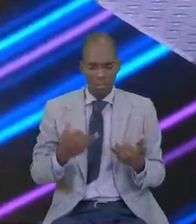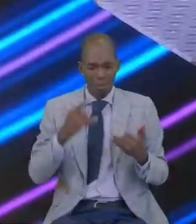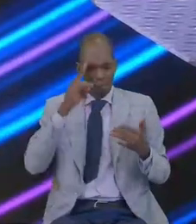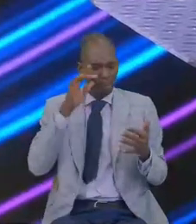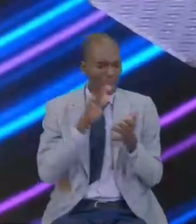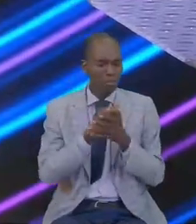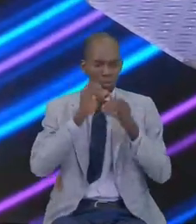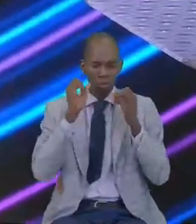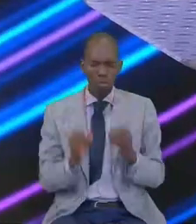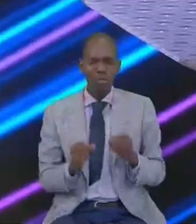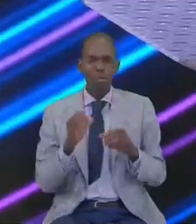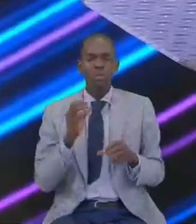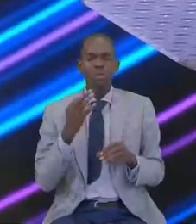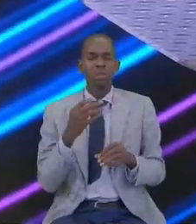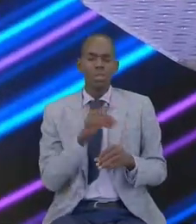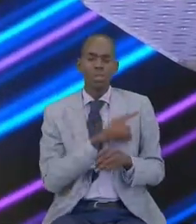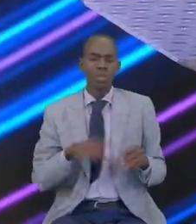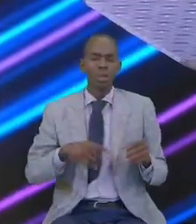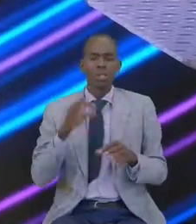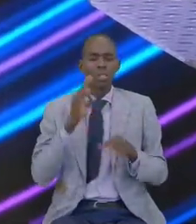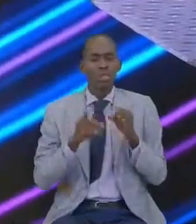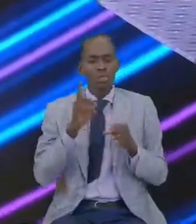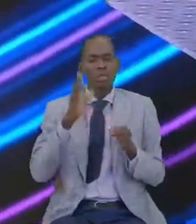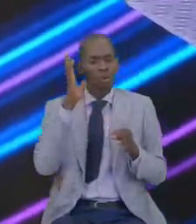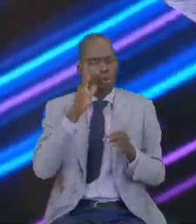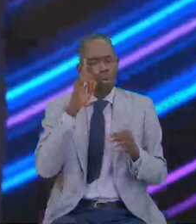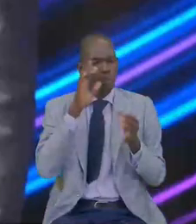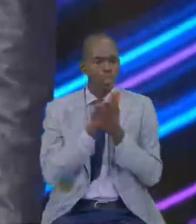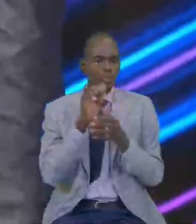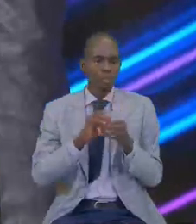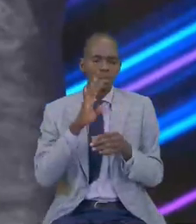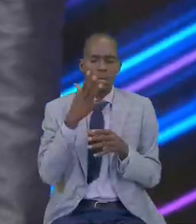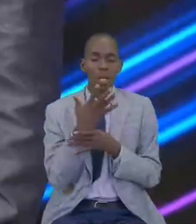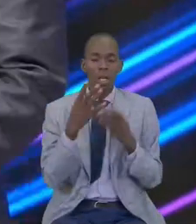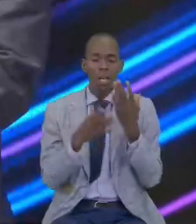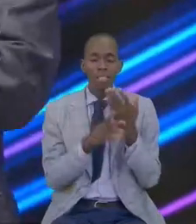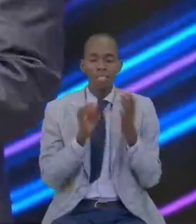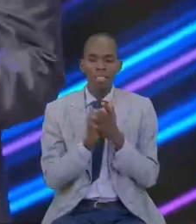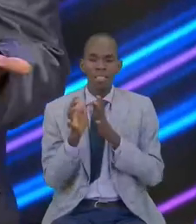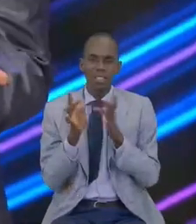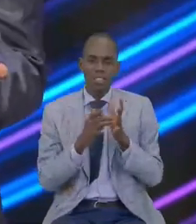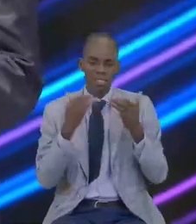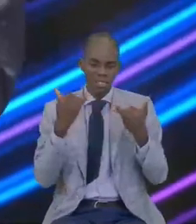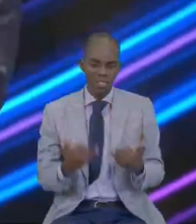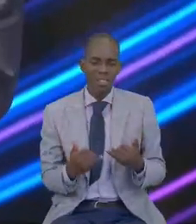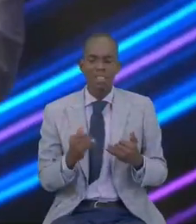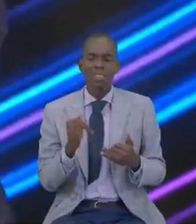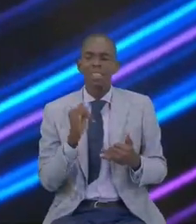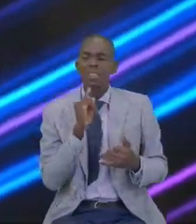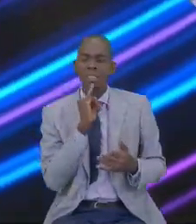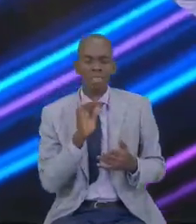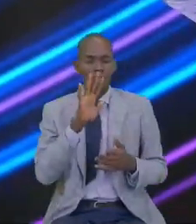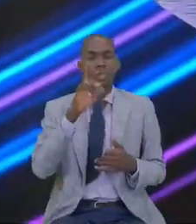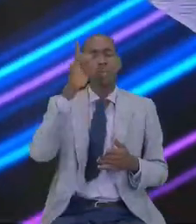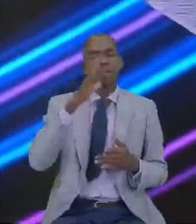ton cœur, que si tu crois de ton cœur, que Jésus-Christ maintenant est ton Seigneur, et si tu confesses de ta bouche, tu